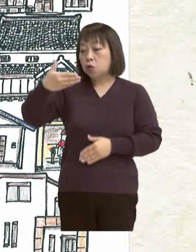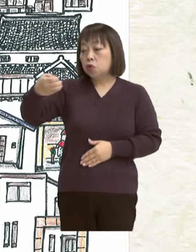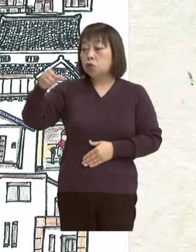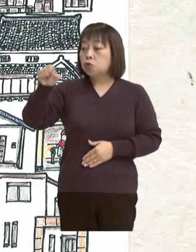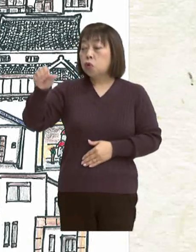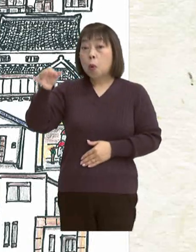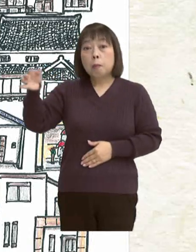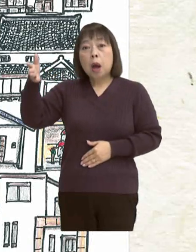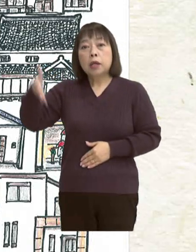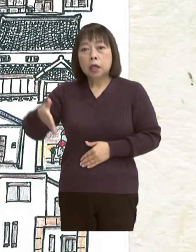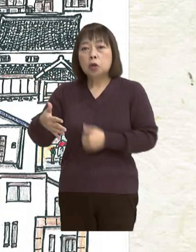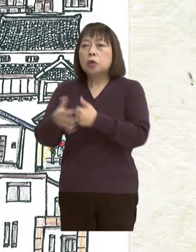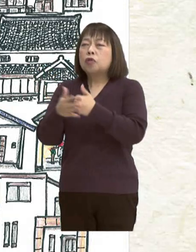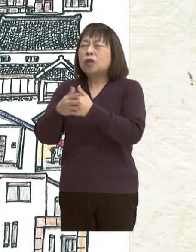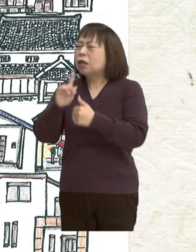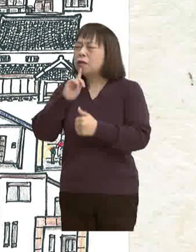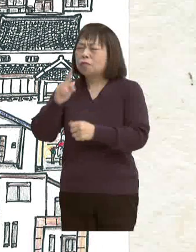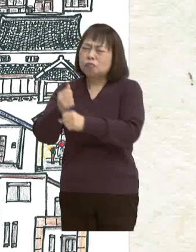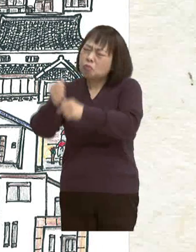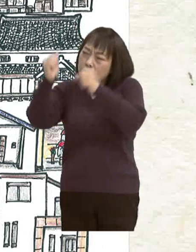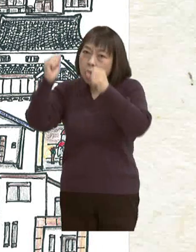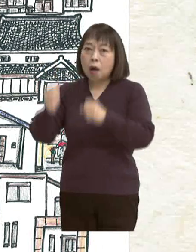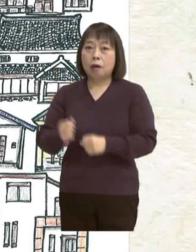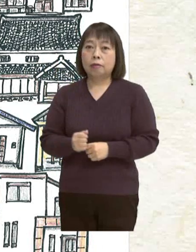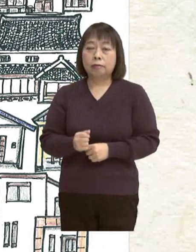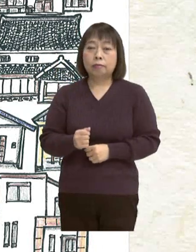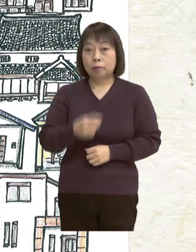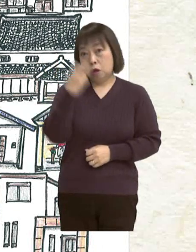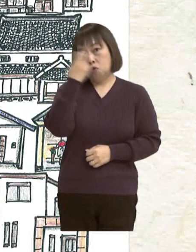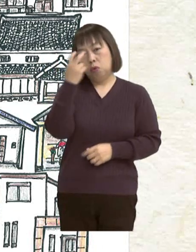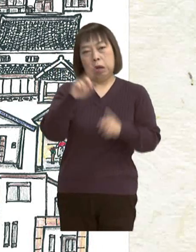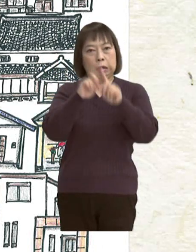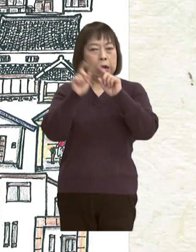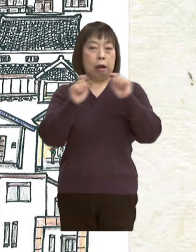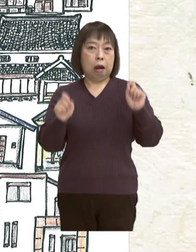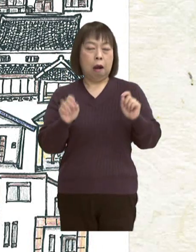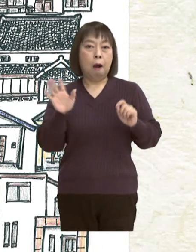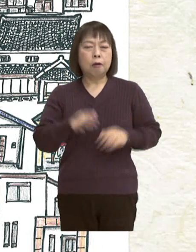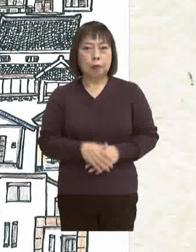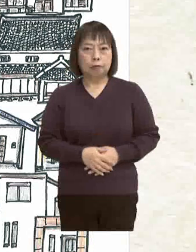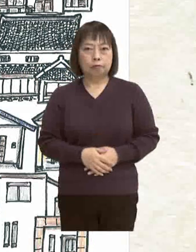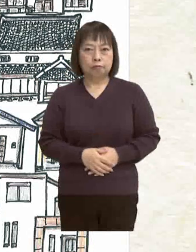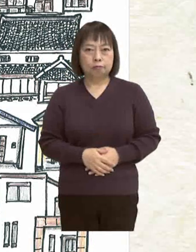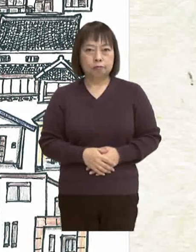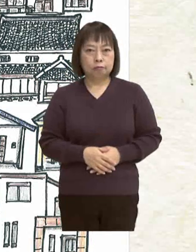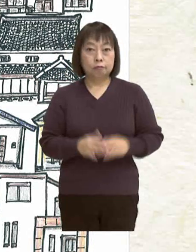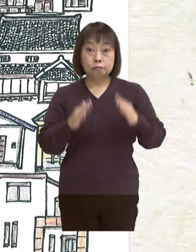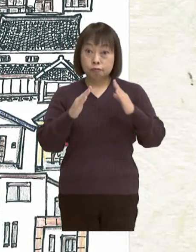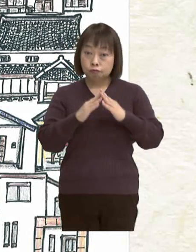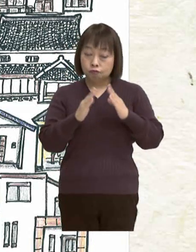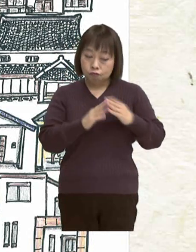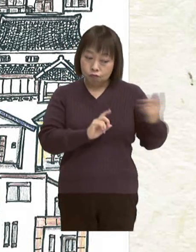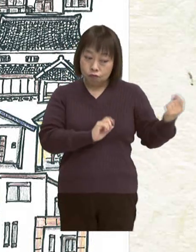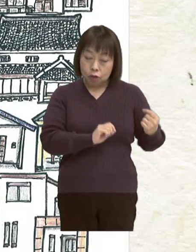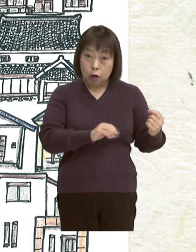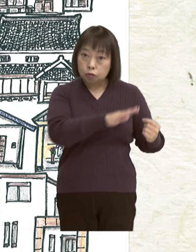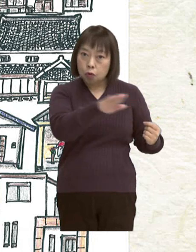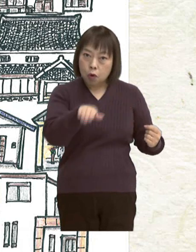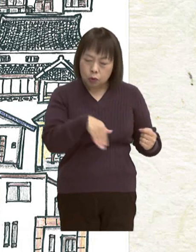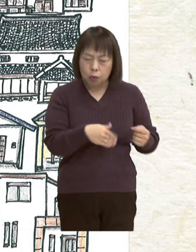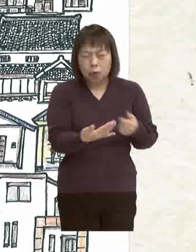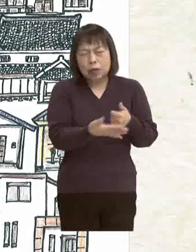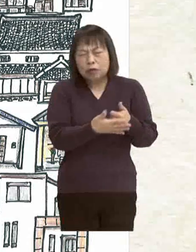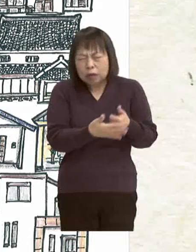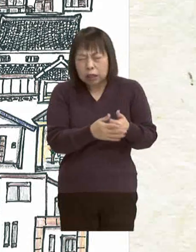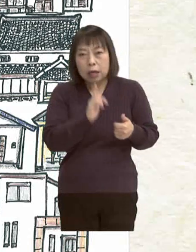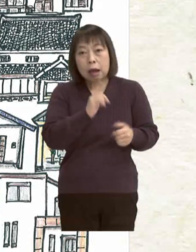95% は言えないという調査結果があります。近所にいる SOS が言えない人の